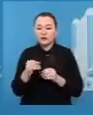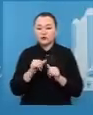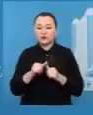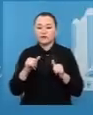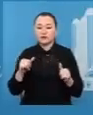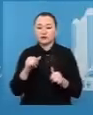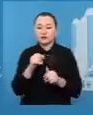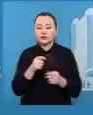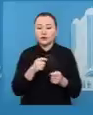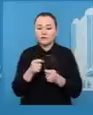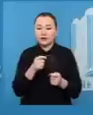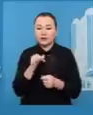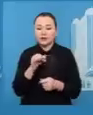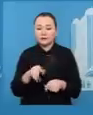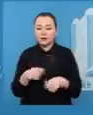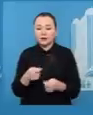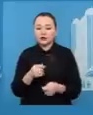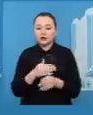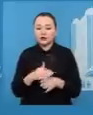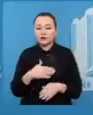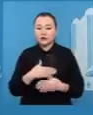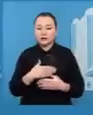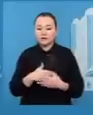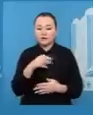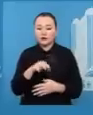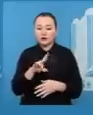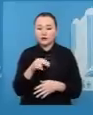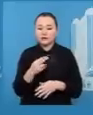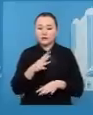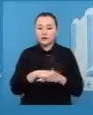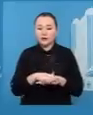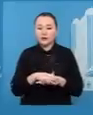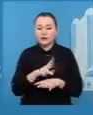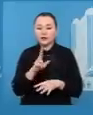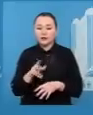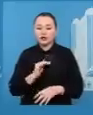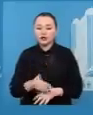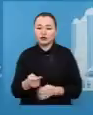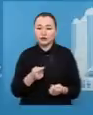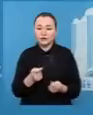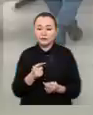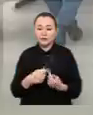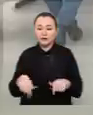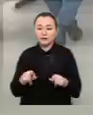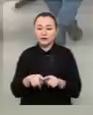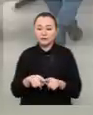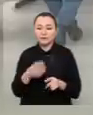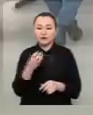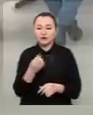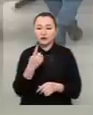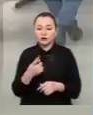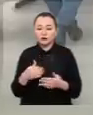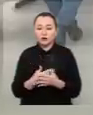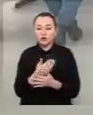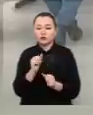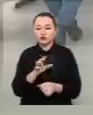по стилям управления и вот передать часть активов от Национального банка к частным управляющим компаниям. Еще одной новеллой